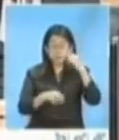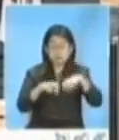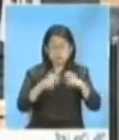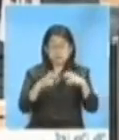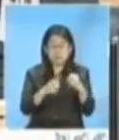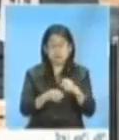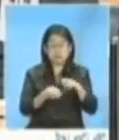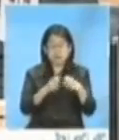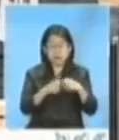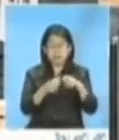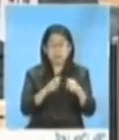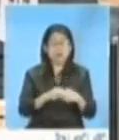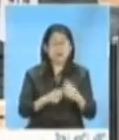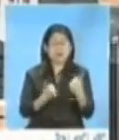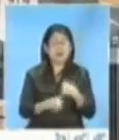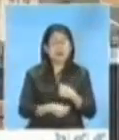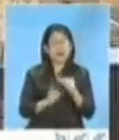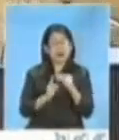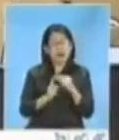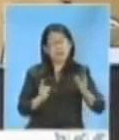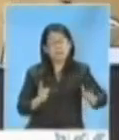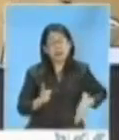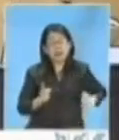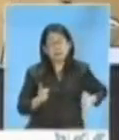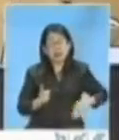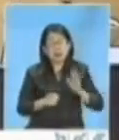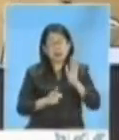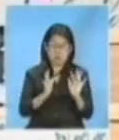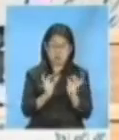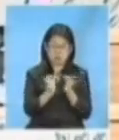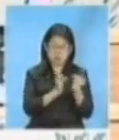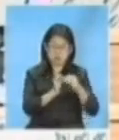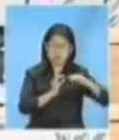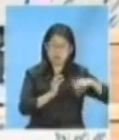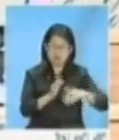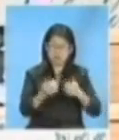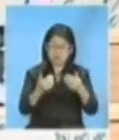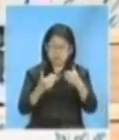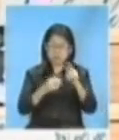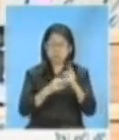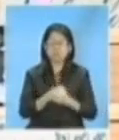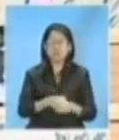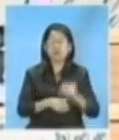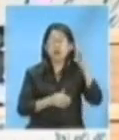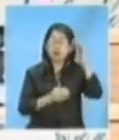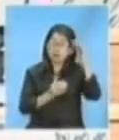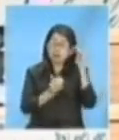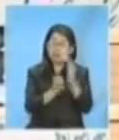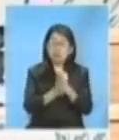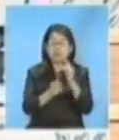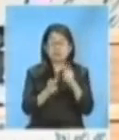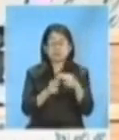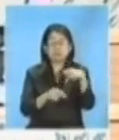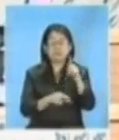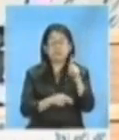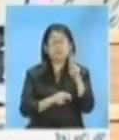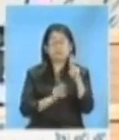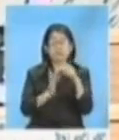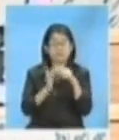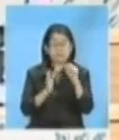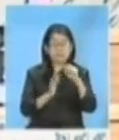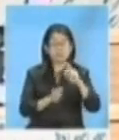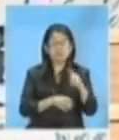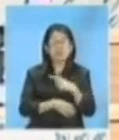คำที่พี่น้องประชาชนพูดมา ไม่เป็นไรครับท่านครับ ว่าคำนั้นมัน ท่าน พอดีท่านจ่าประสิทธิ์ได้บอกว่าคุณหมอวรงค์กับผมน่